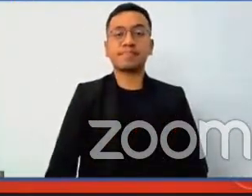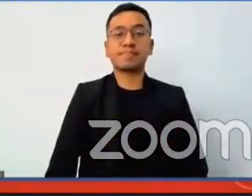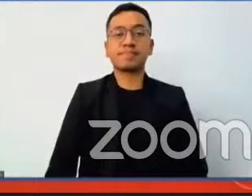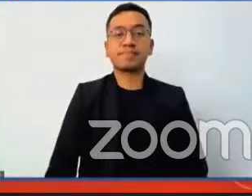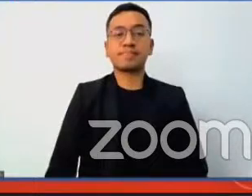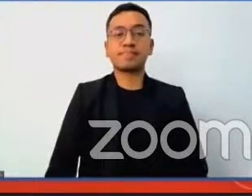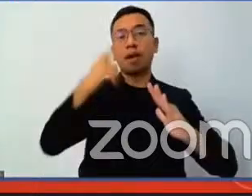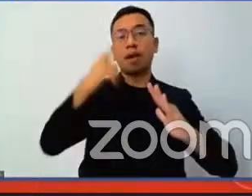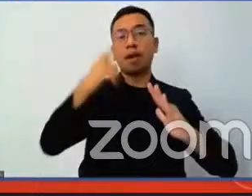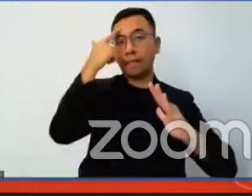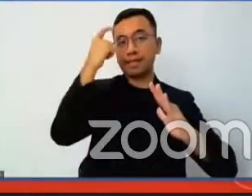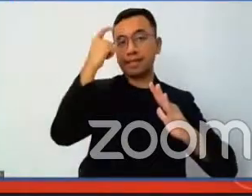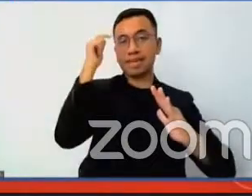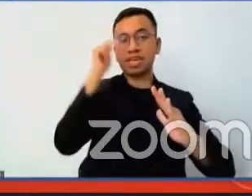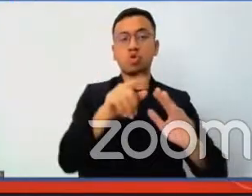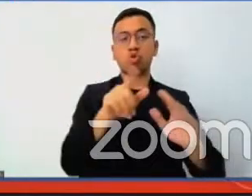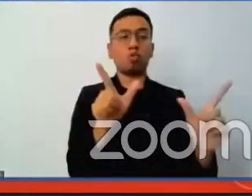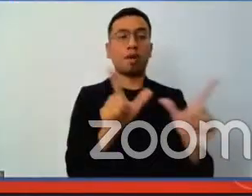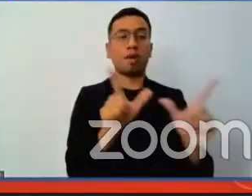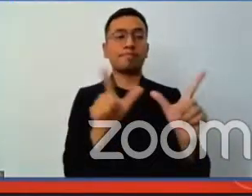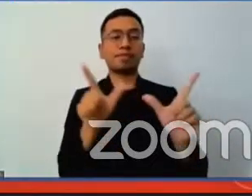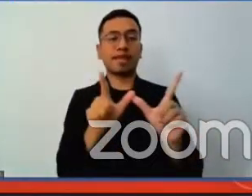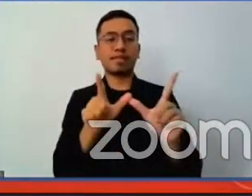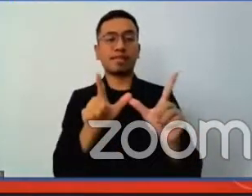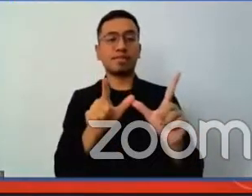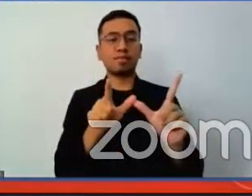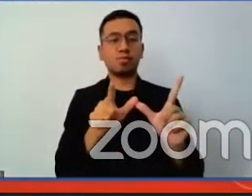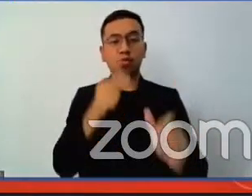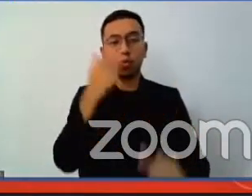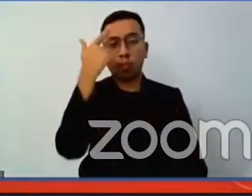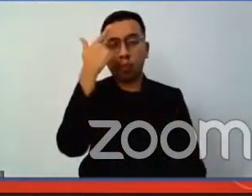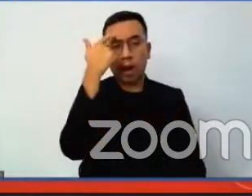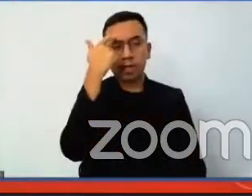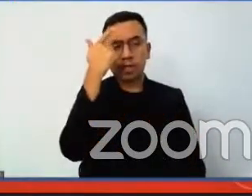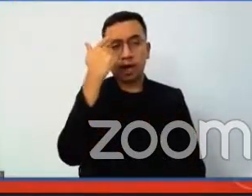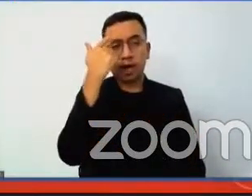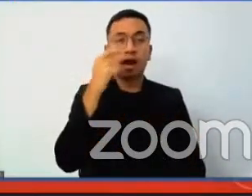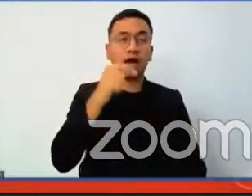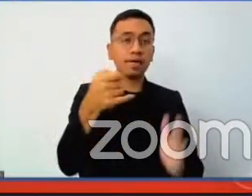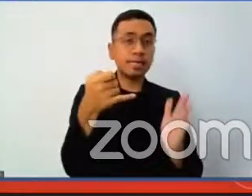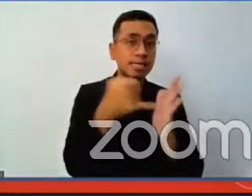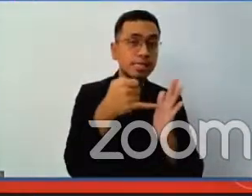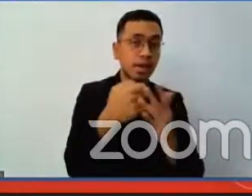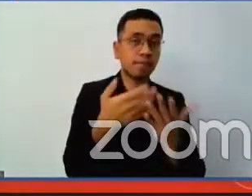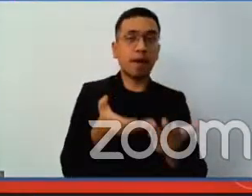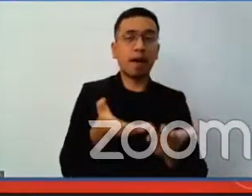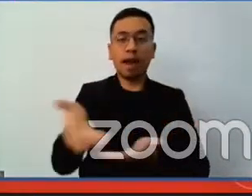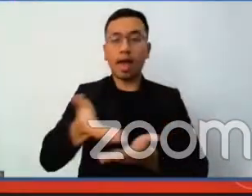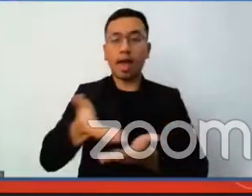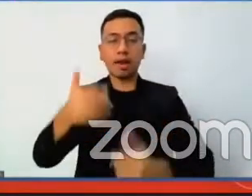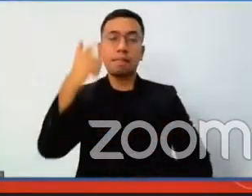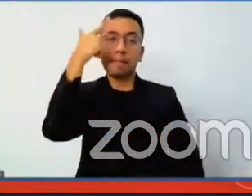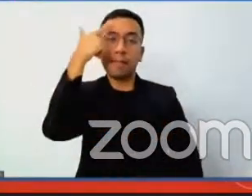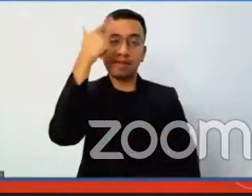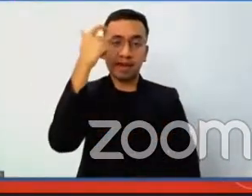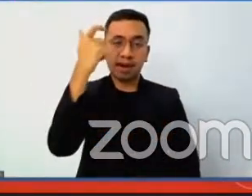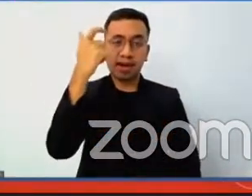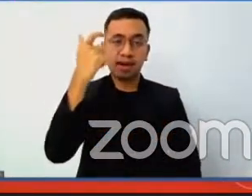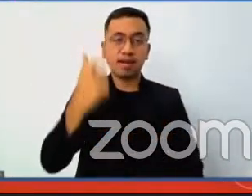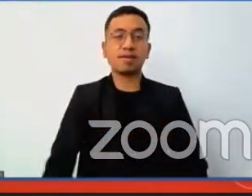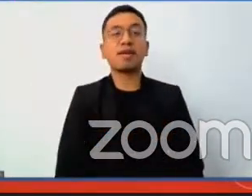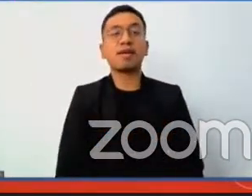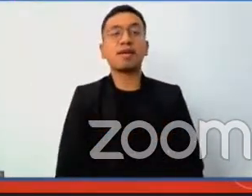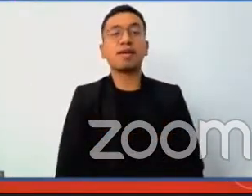portal pembelajaran berbasis website yang berisi berbagai layanan pembelajaran. Mulai dari kursus